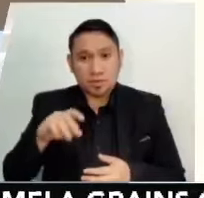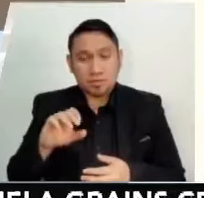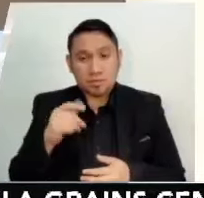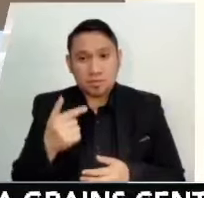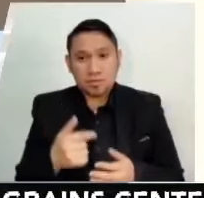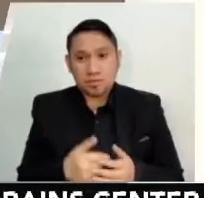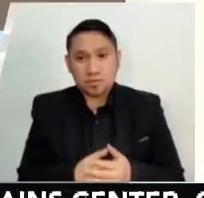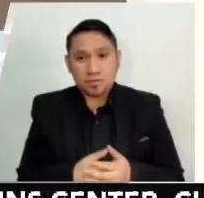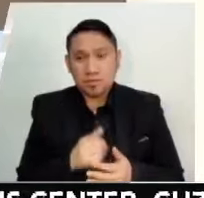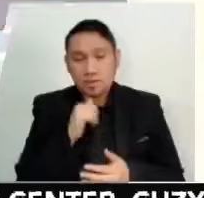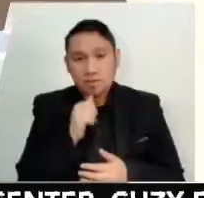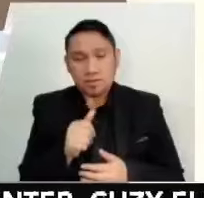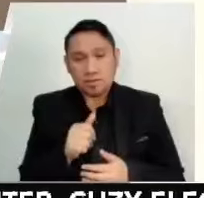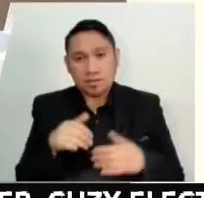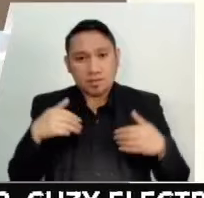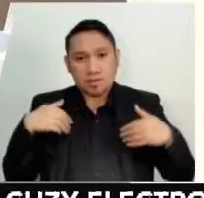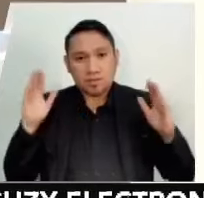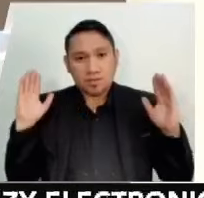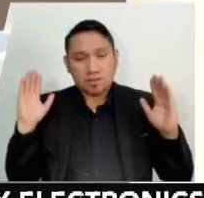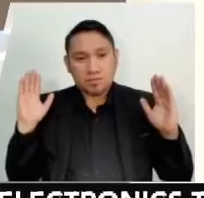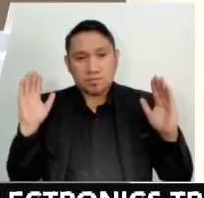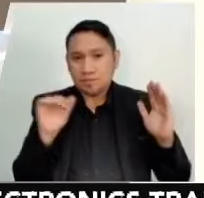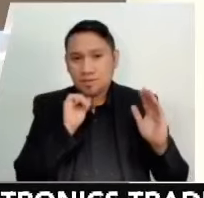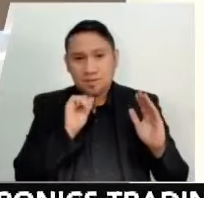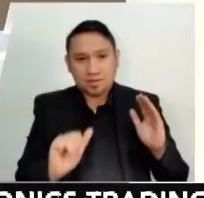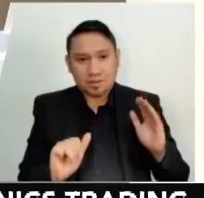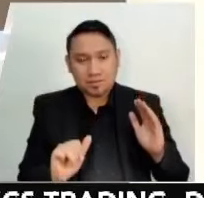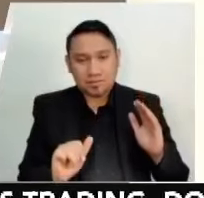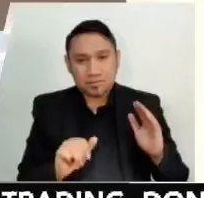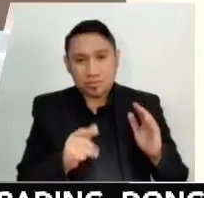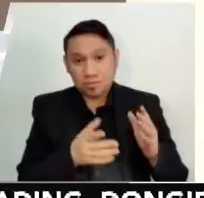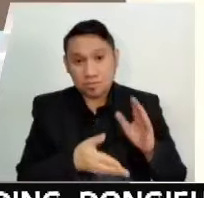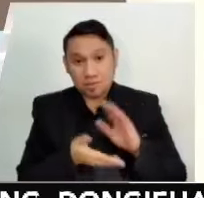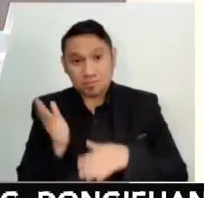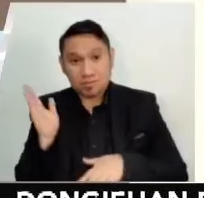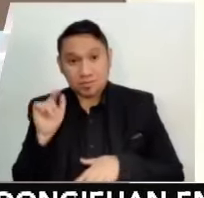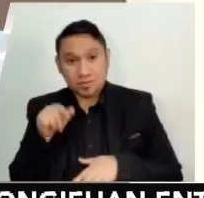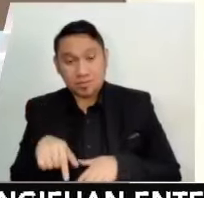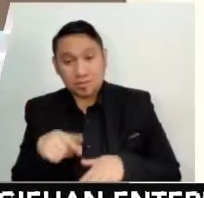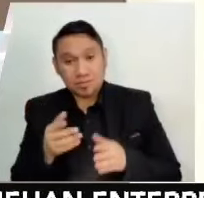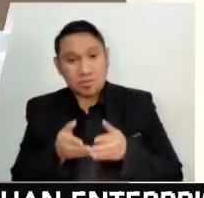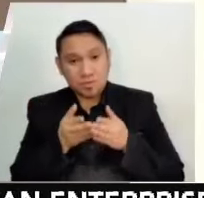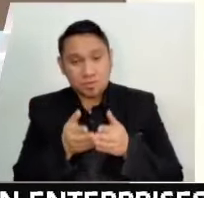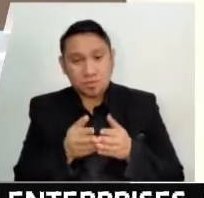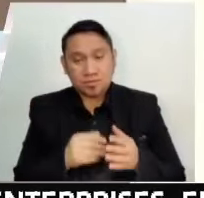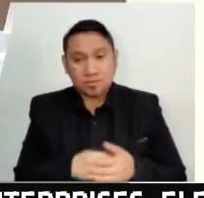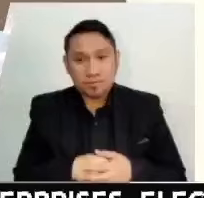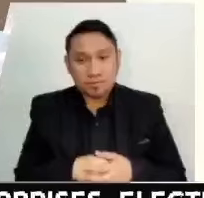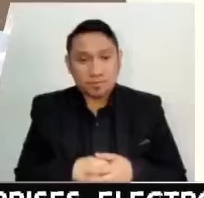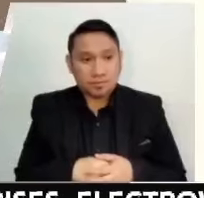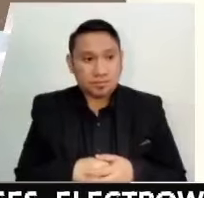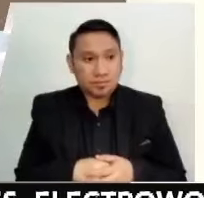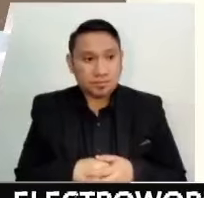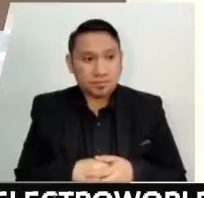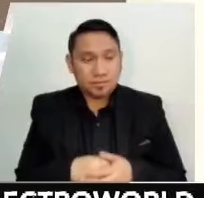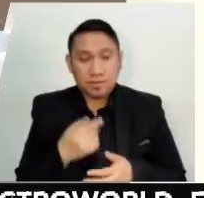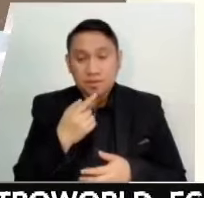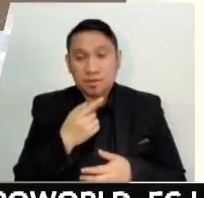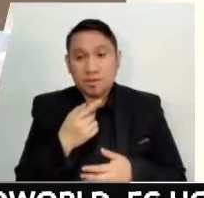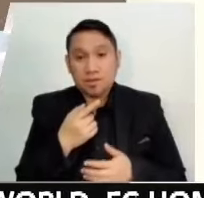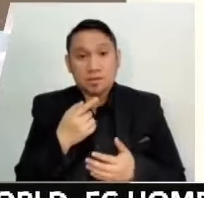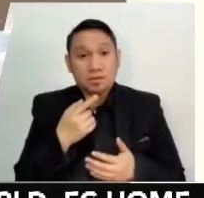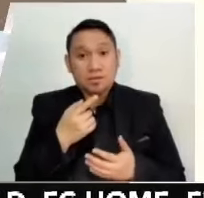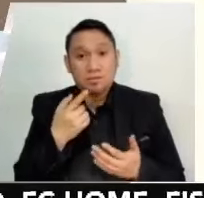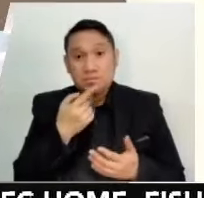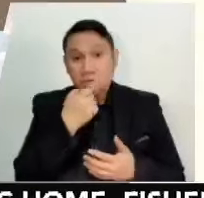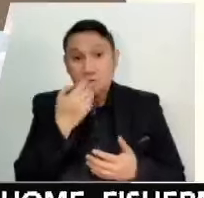o pagsuko ang ginawang pag-alis ng ating barko. At kaya raw inalis doon ang BRP Teresa Magbanwa dahil sa masamang panahon,